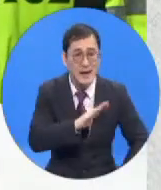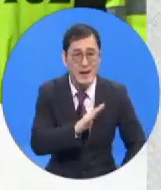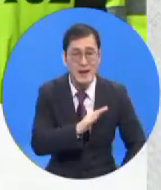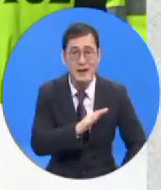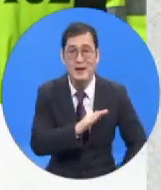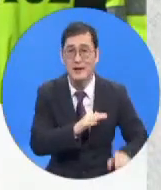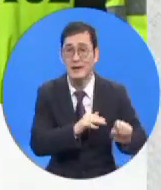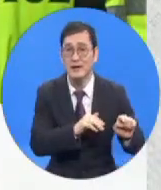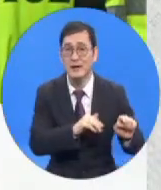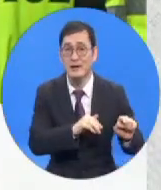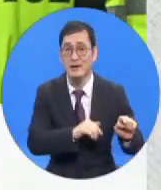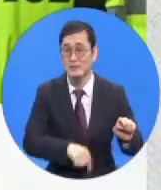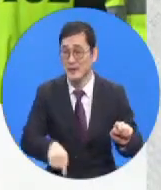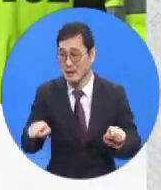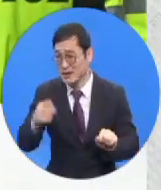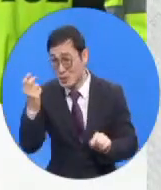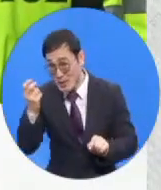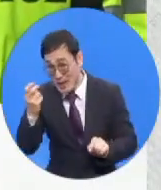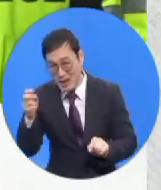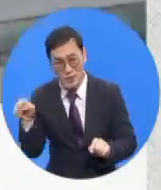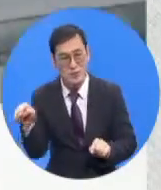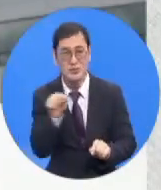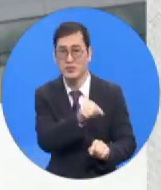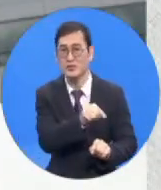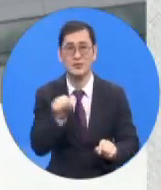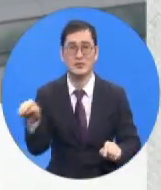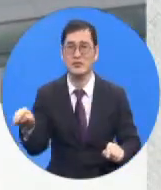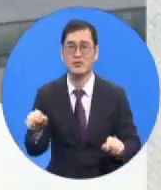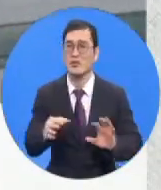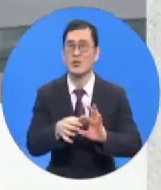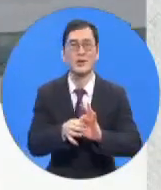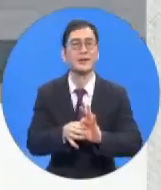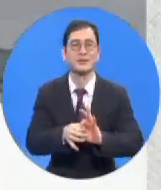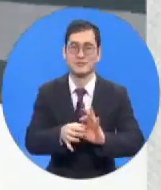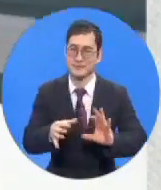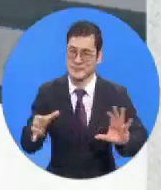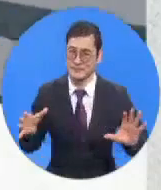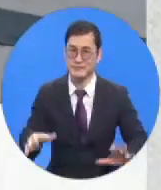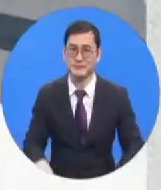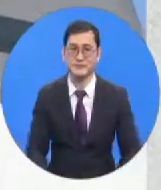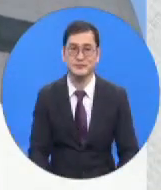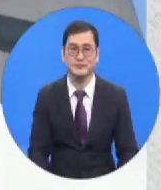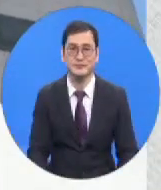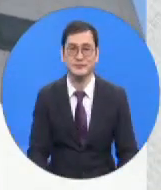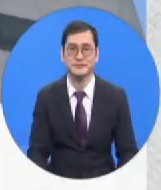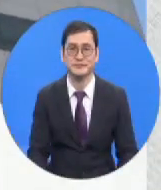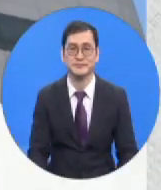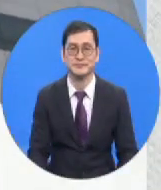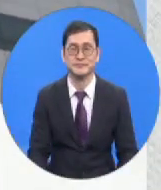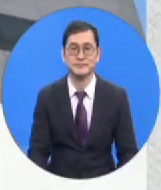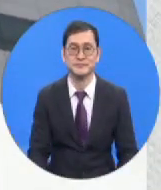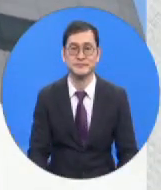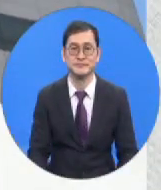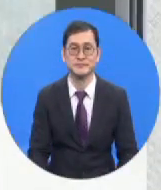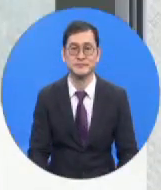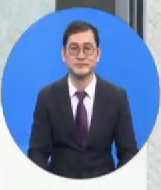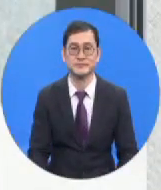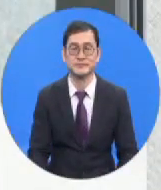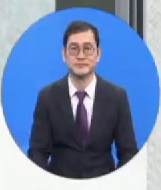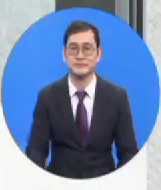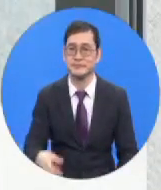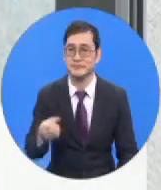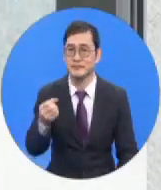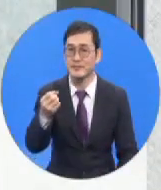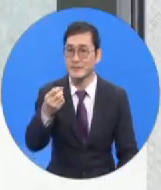감염병 예방법상의 그 역학조사 정의 규정과는 거리가 있다라고 법원에서 판단을 한 것 같고 그 다음에